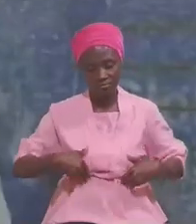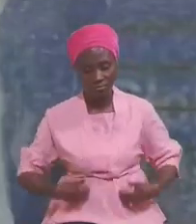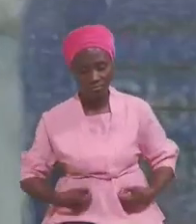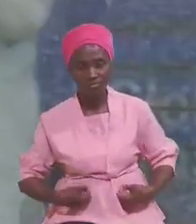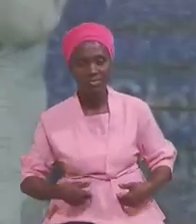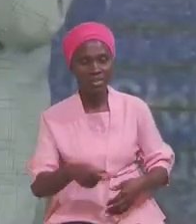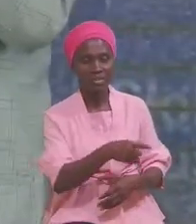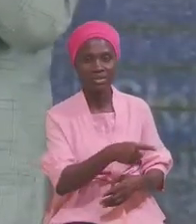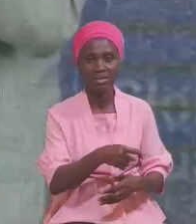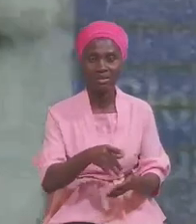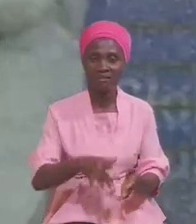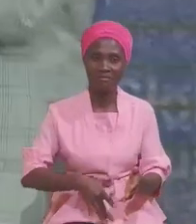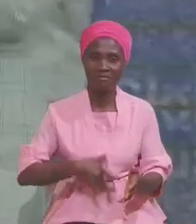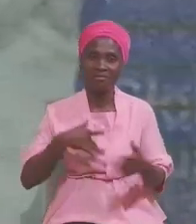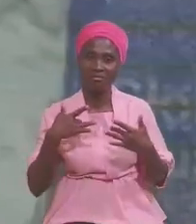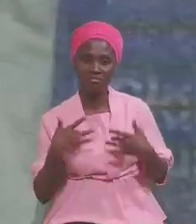découragés. Comprenez,